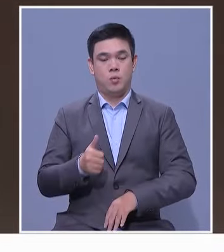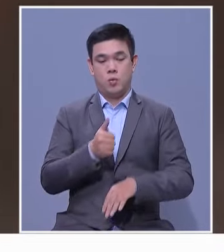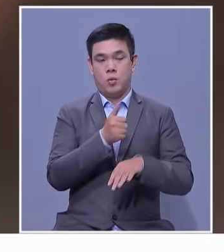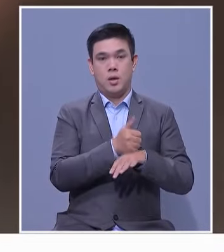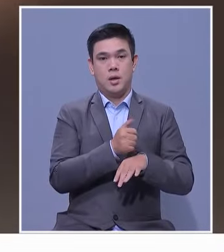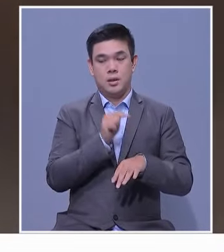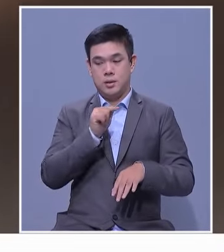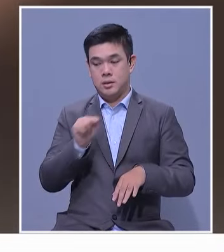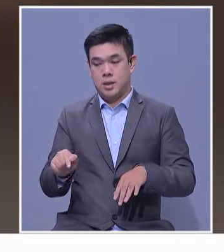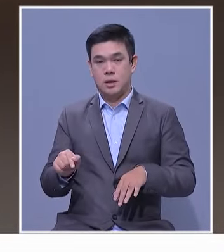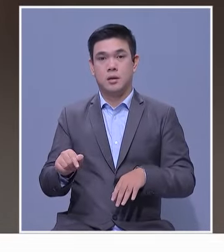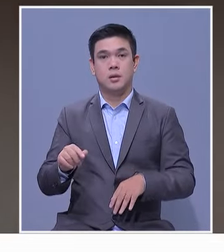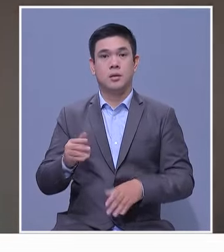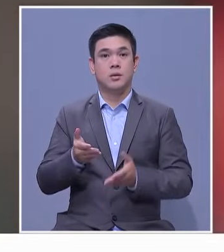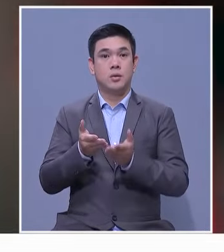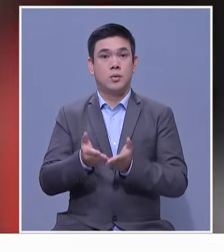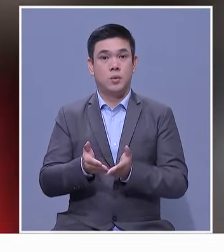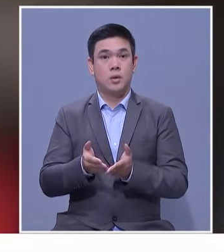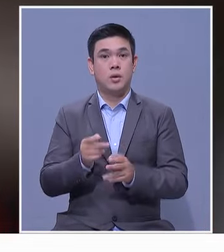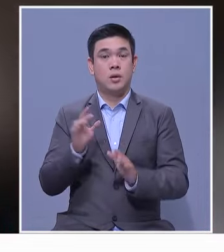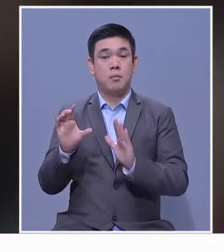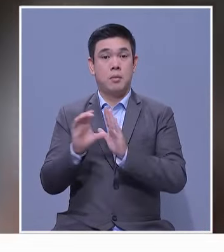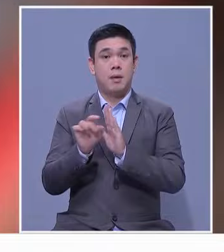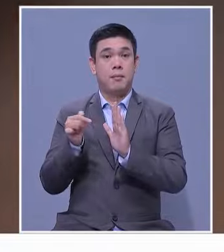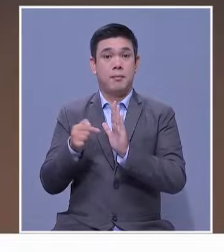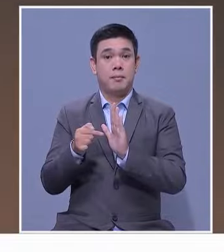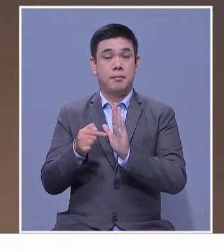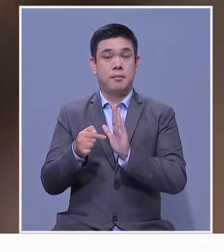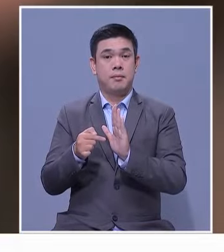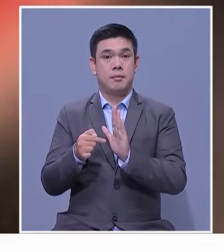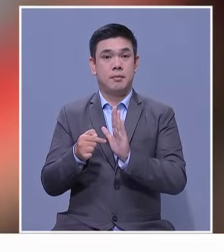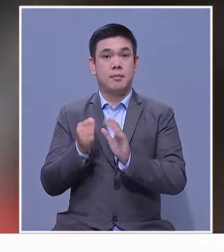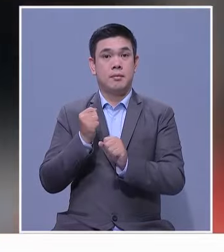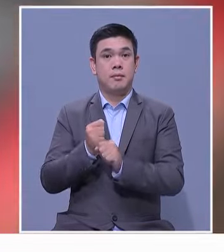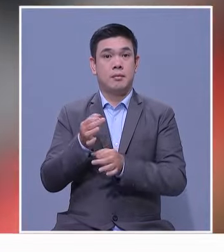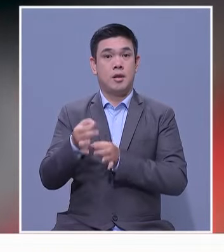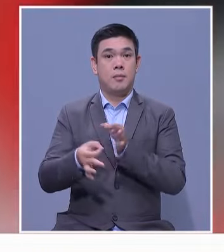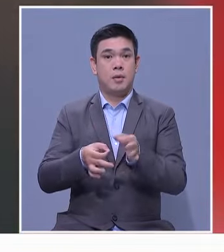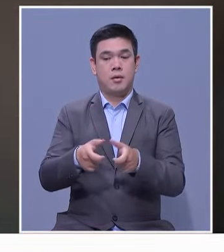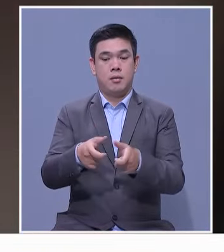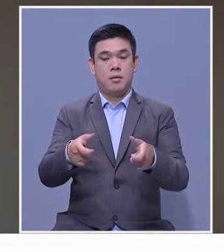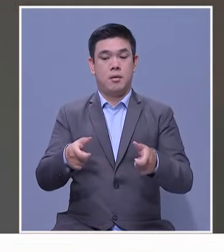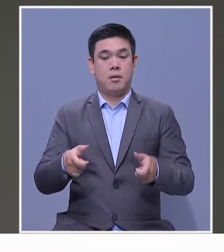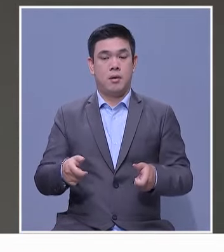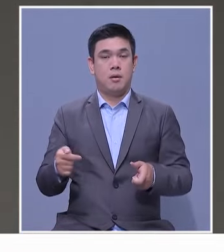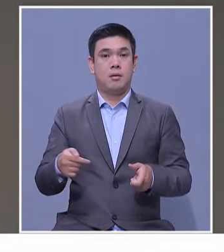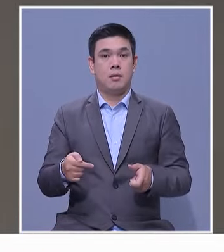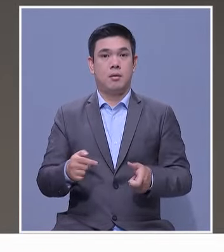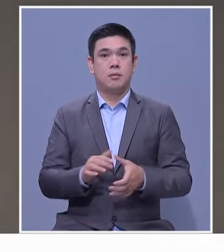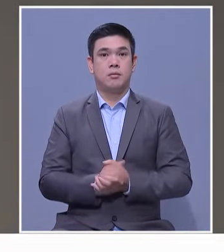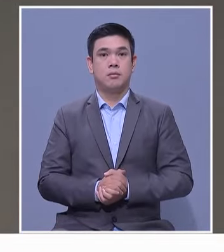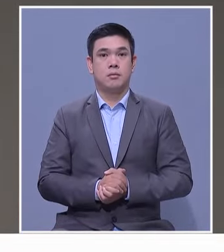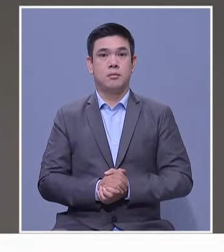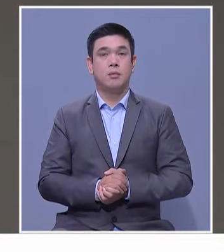ญชาได้สั่งการให้ตำรวจน้ำที่ปรากฏภาพในคลิปเนี่ยคนนี้นะครับทำรายงานชี้แจงเรื่องที่เกิดขึ้นแล้วอ้าวแปลว่าอะไร